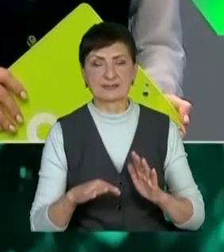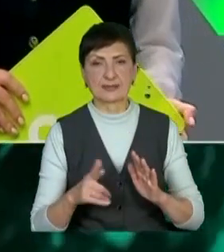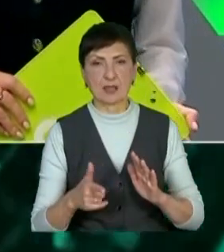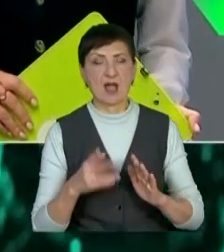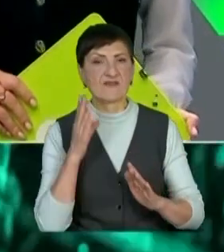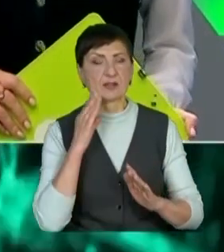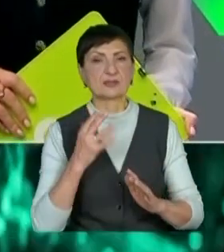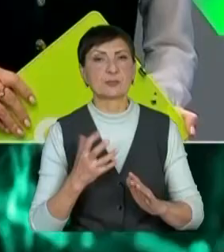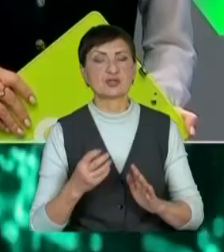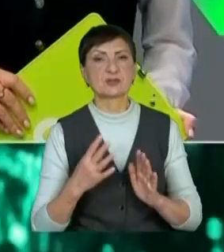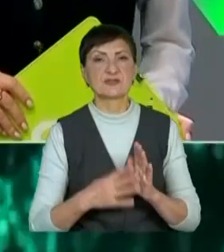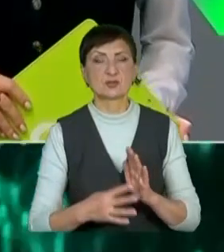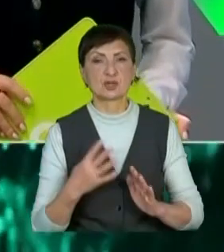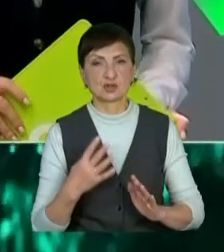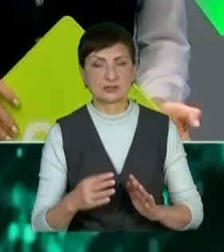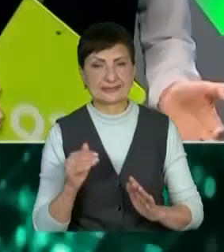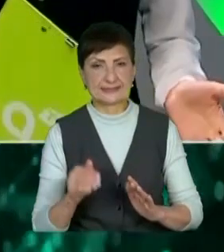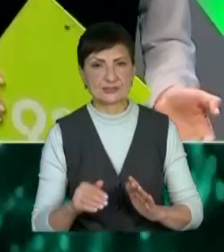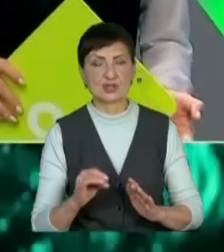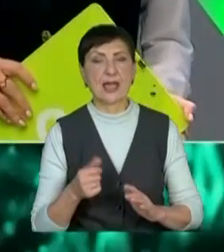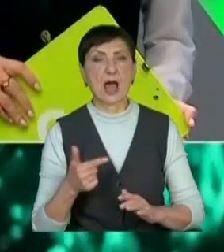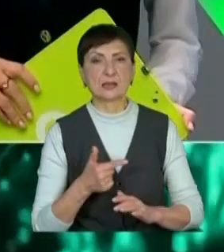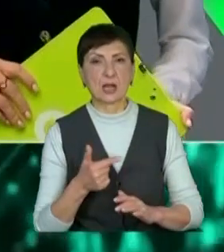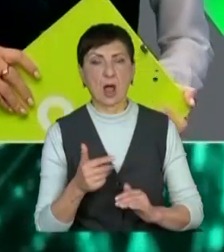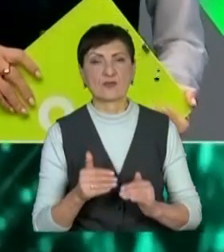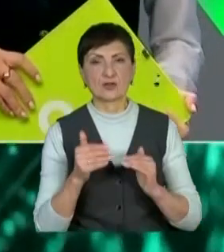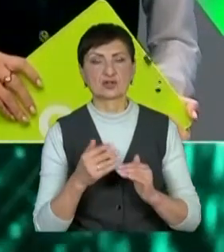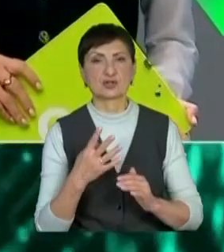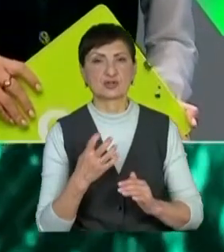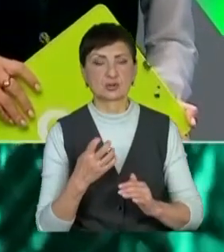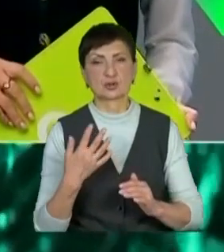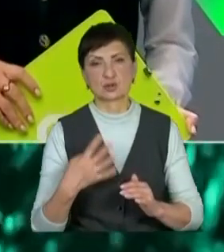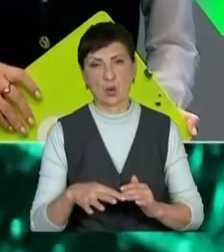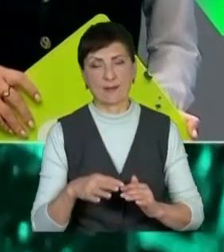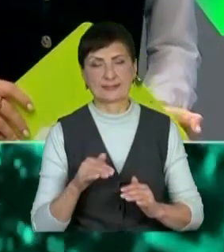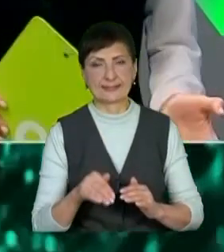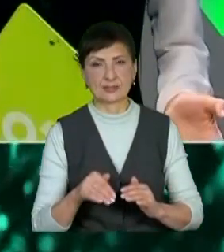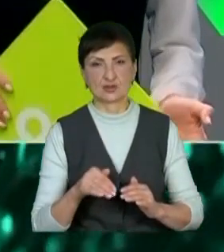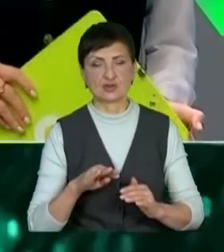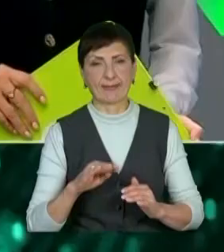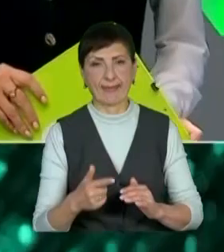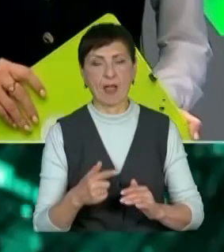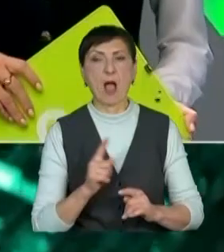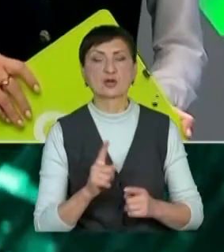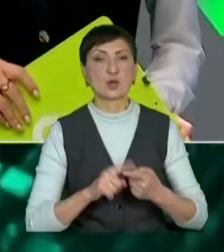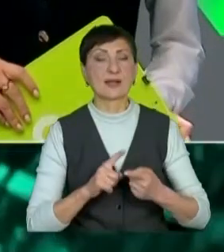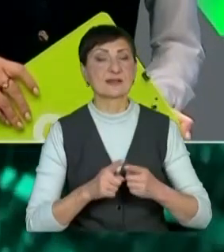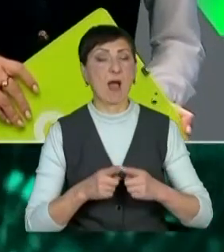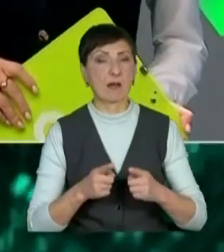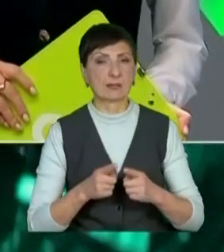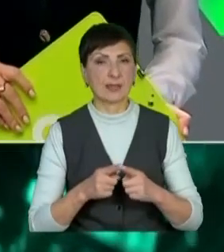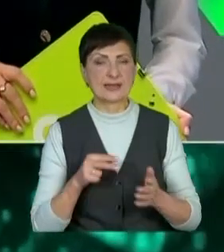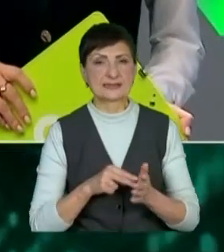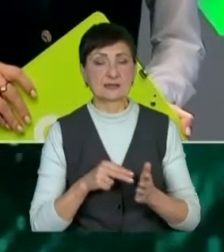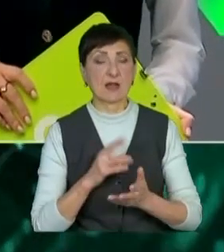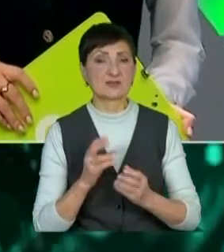в Алматы 594 тысячи и в Атырау чуть выше 440 тысяч тенге. А вот что касается аренды жилья, цена